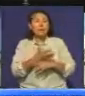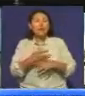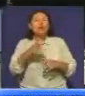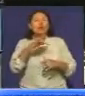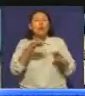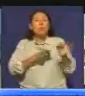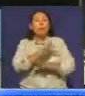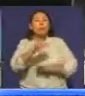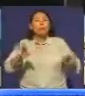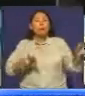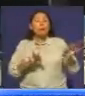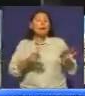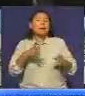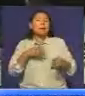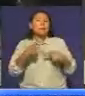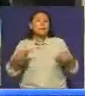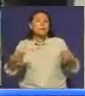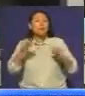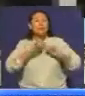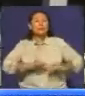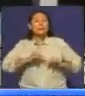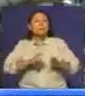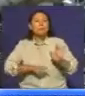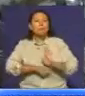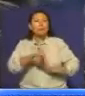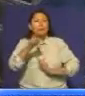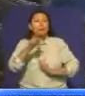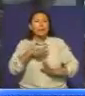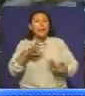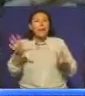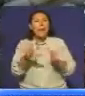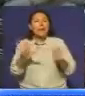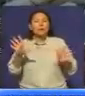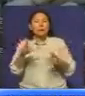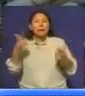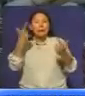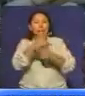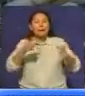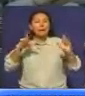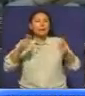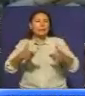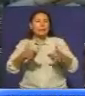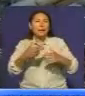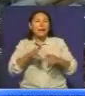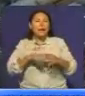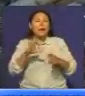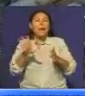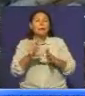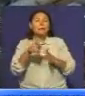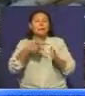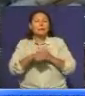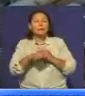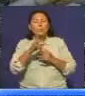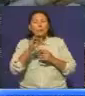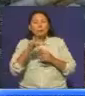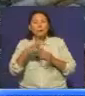жобалаушылар сәулет құрылыс бақылау басқармасына жұмыстардың басталу жөнінде электронды хабарлама жіберсе болғаны. Электр желілеріне қосылу